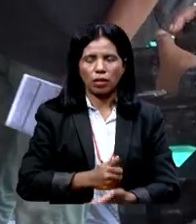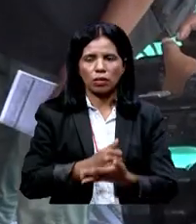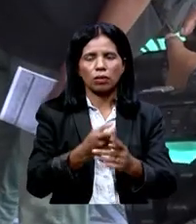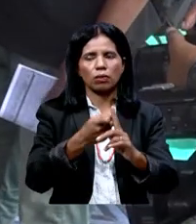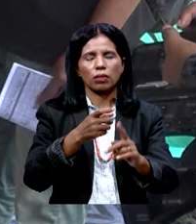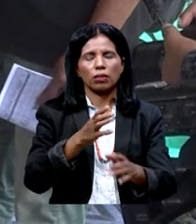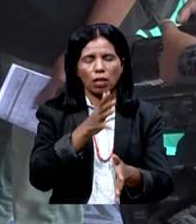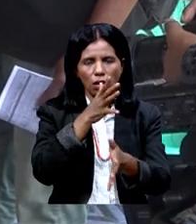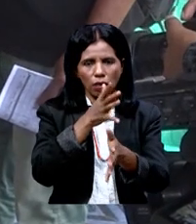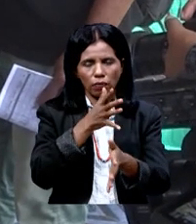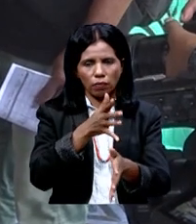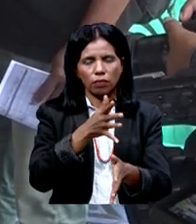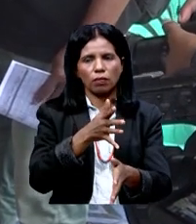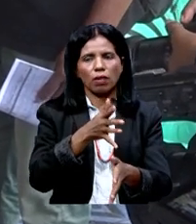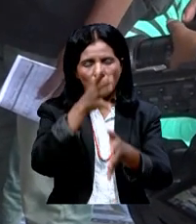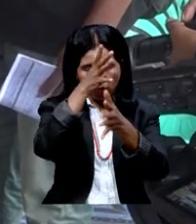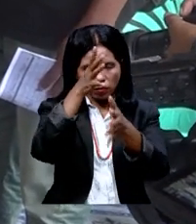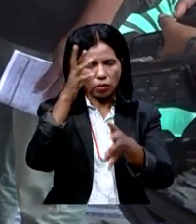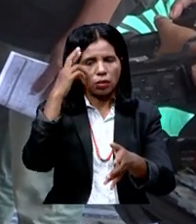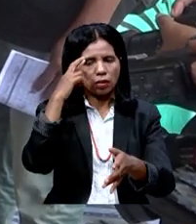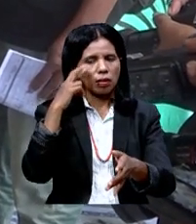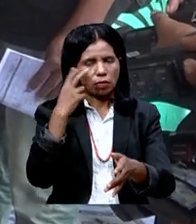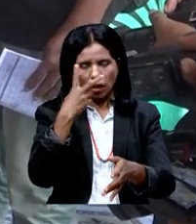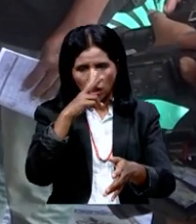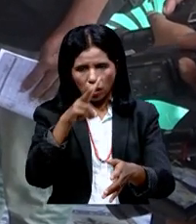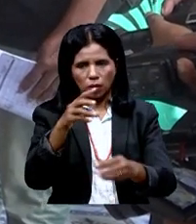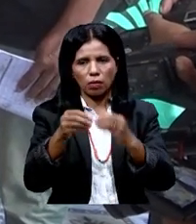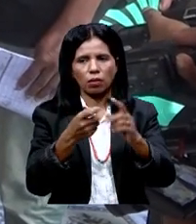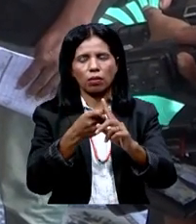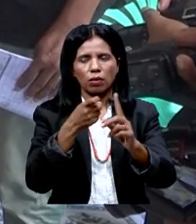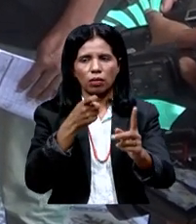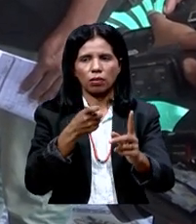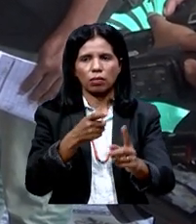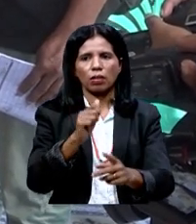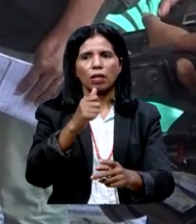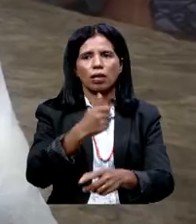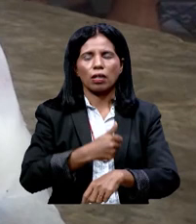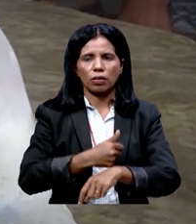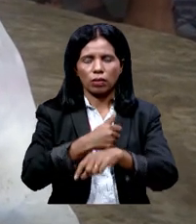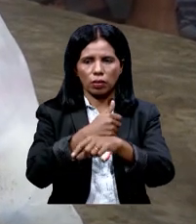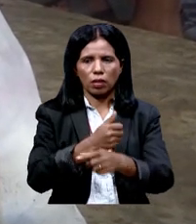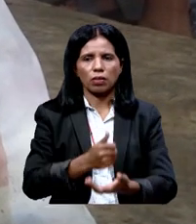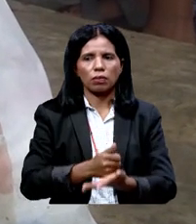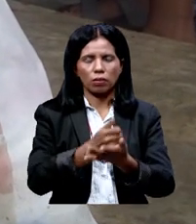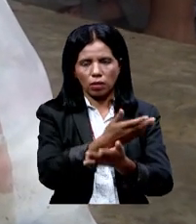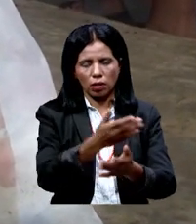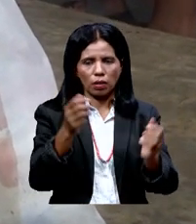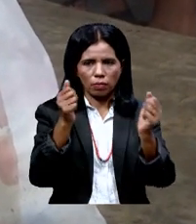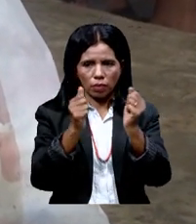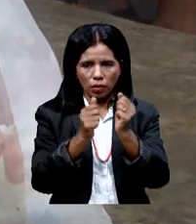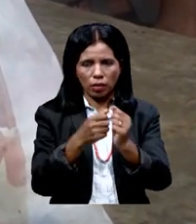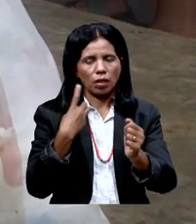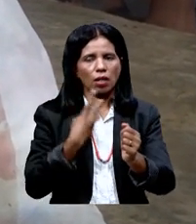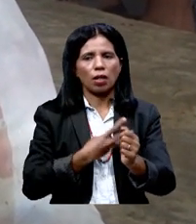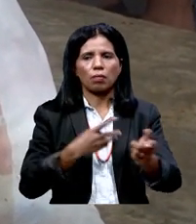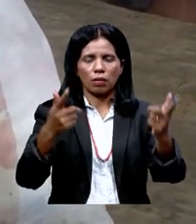ramush. Abo ramush mos akompanya hela situasaun ne, lilio si asor Quintiliano, sempre atualiza el bambo ramush, kata kami maya